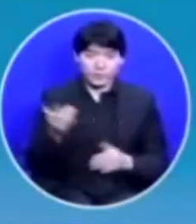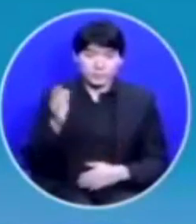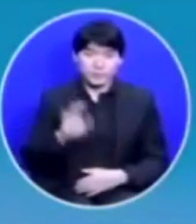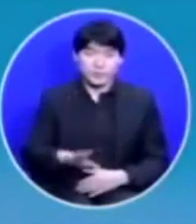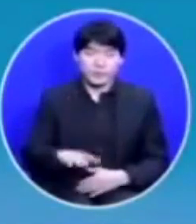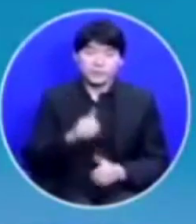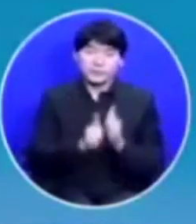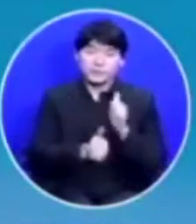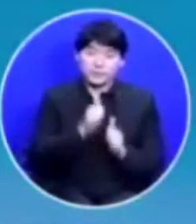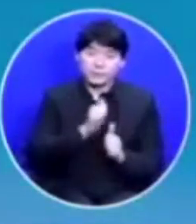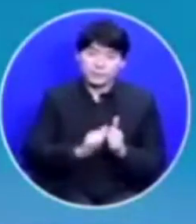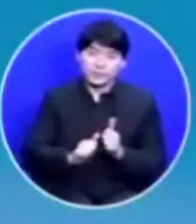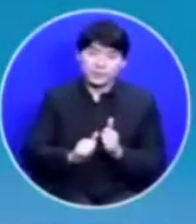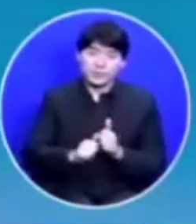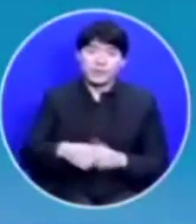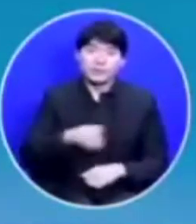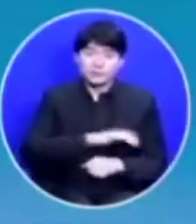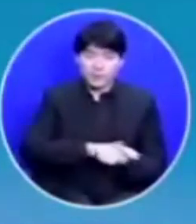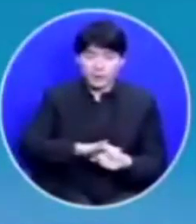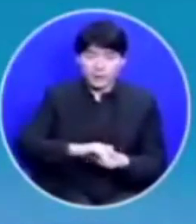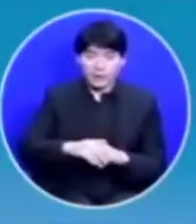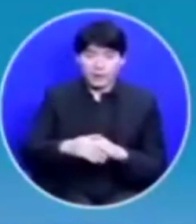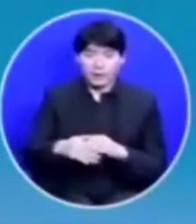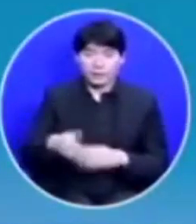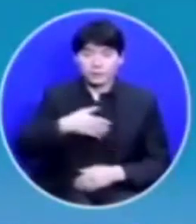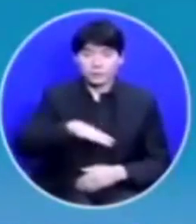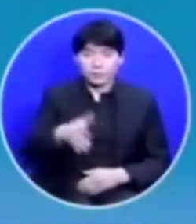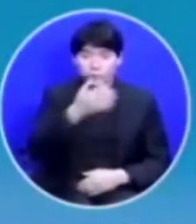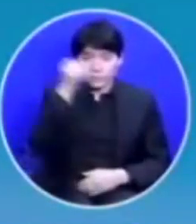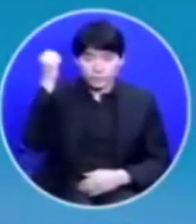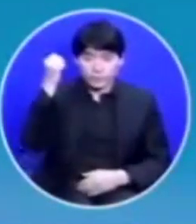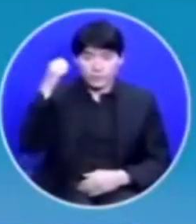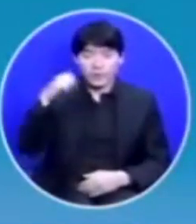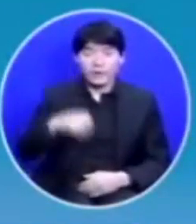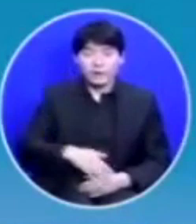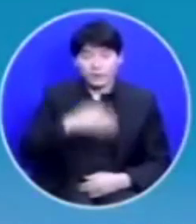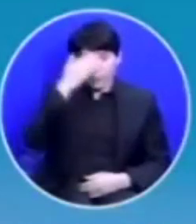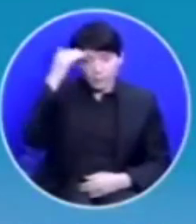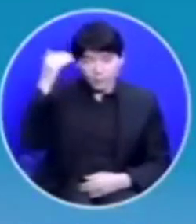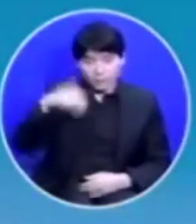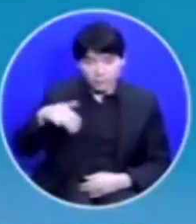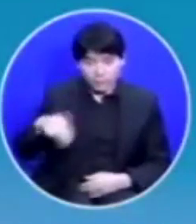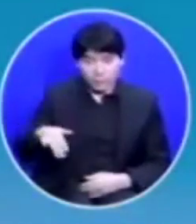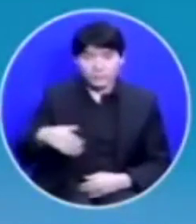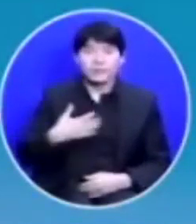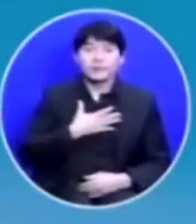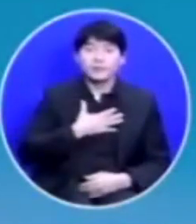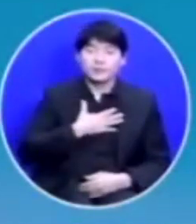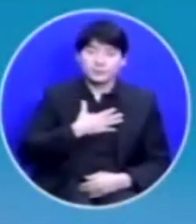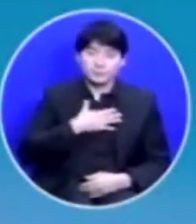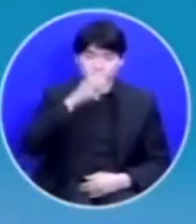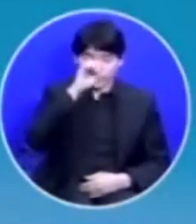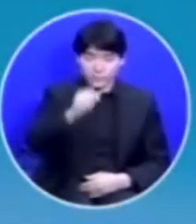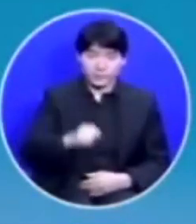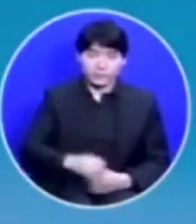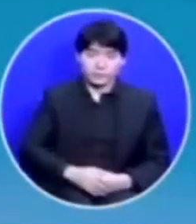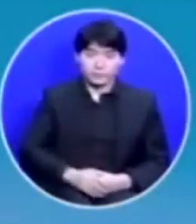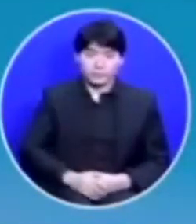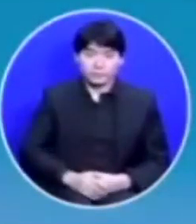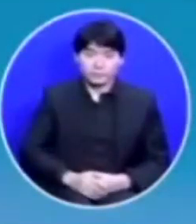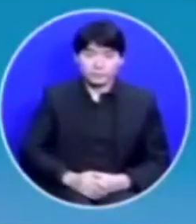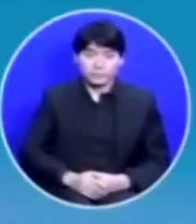그 시험을 자기가 잘 극복한 것이 다양해서 이렇게 생각이 드 드 림 엄마 난 엄마가 너무 고마워